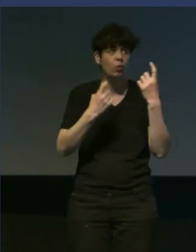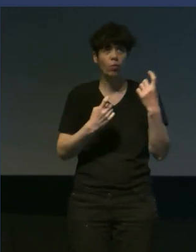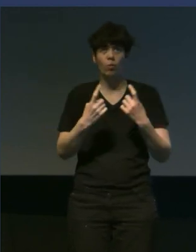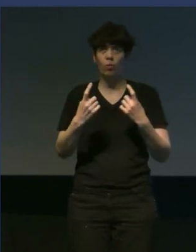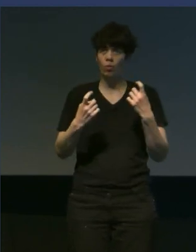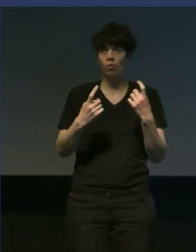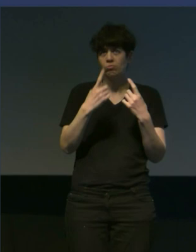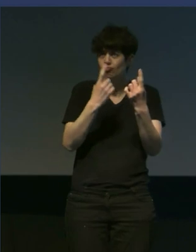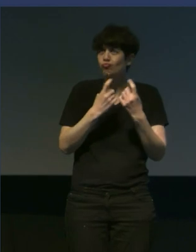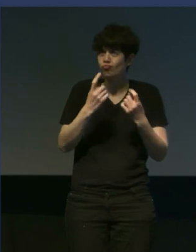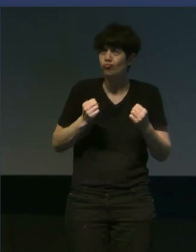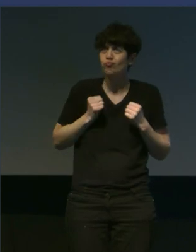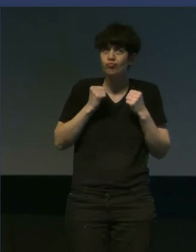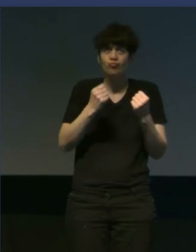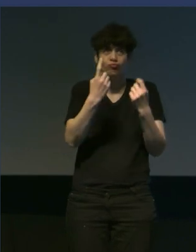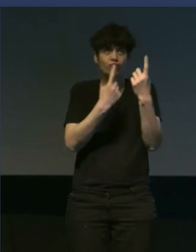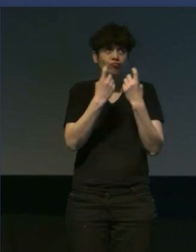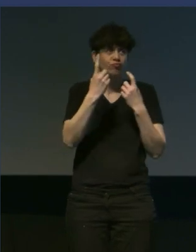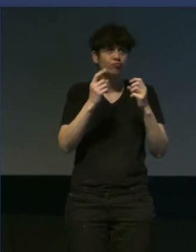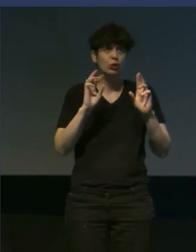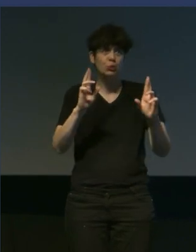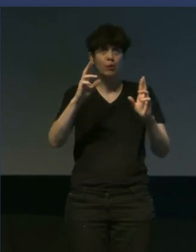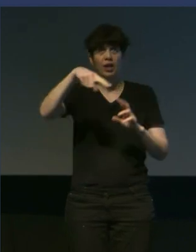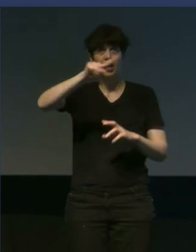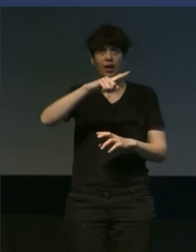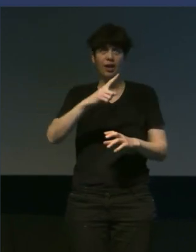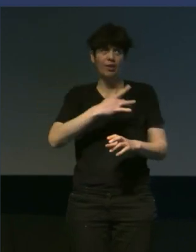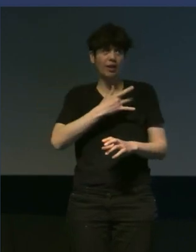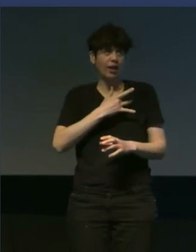n'hésitez pas, mais j'espère que ça vous a un peu de série.